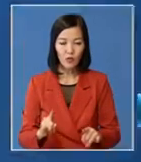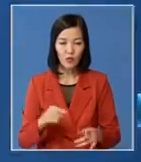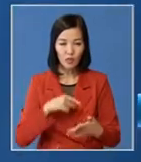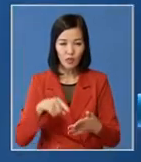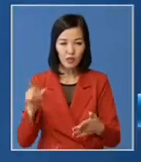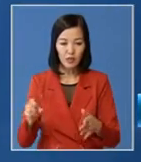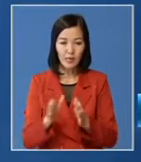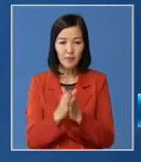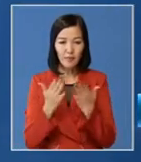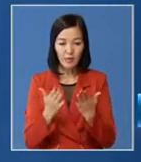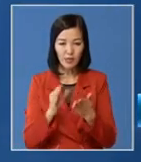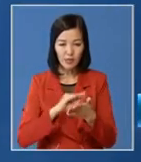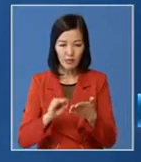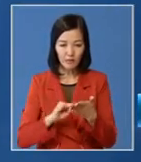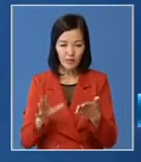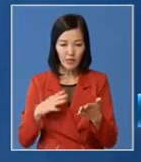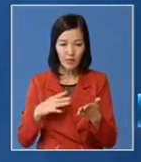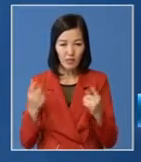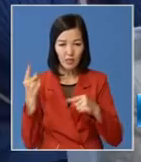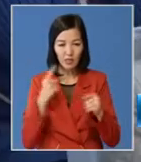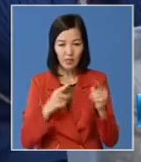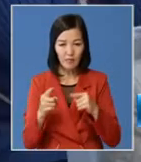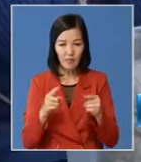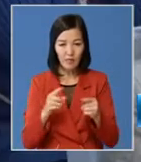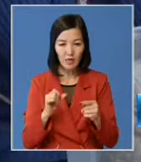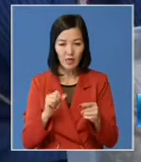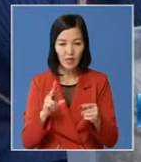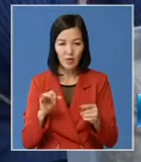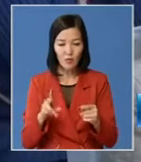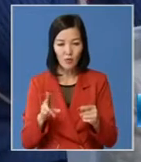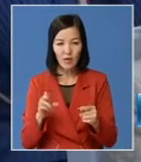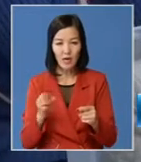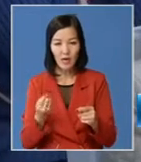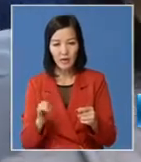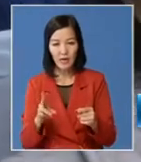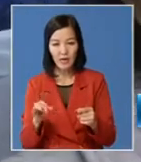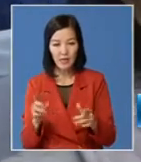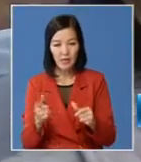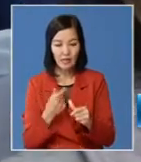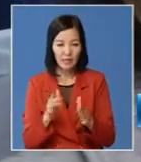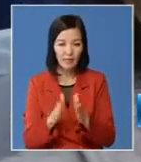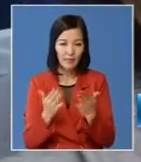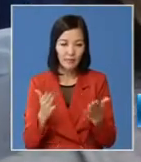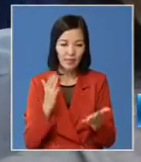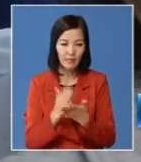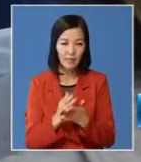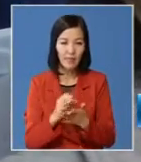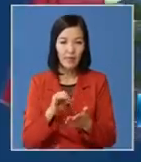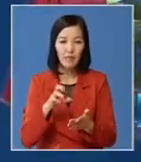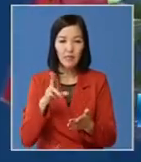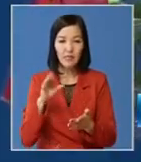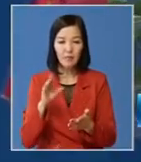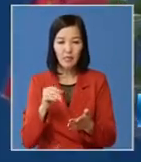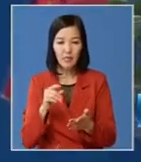бірнеше кітаптың авторы. Шығармашылық жолында қар гүлдері, ақ қайнар сезім секілді кітаптарды дүниеге әкелген. Өлеңдері испан тіліне аударылған